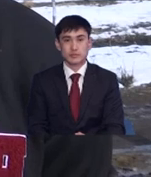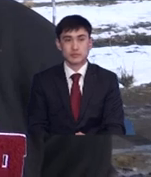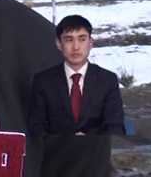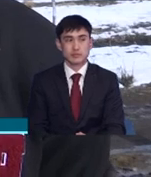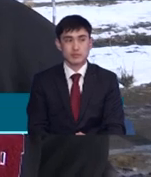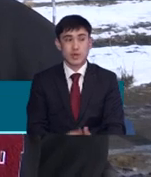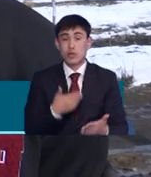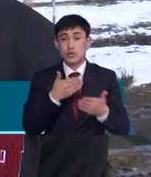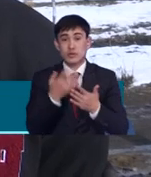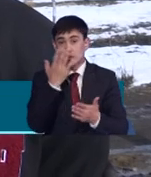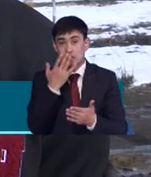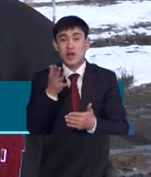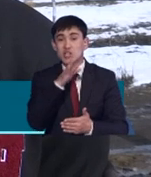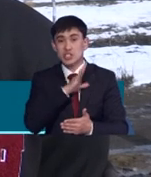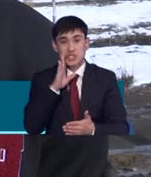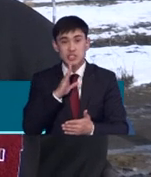наездника